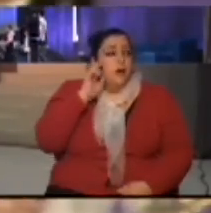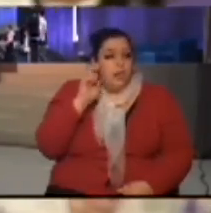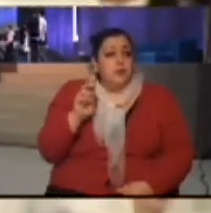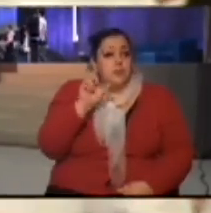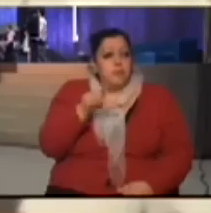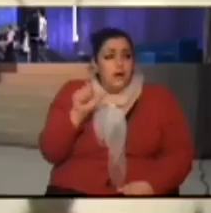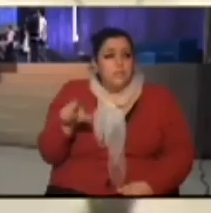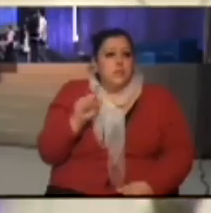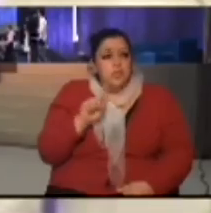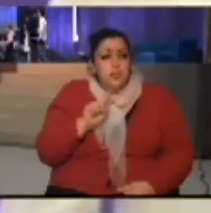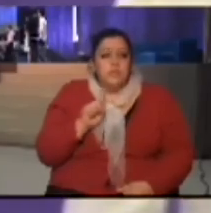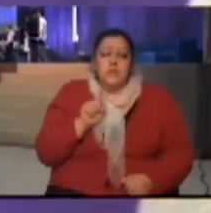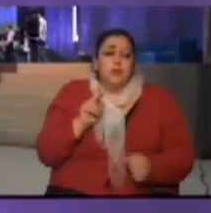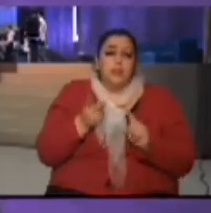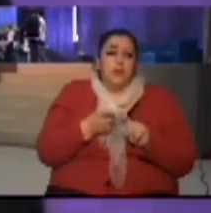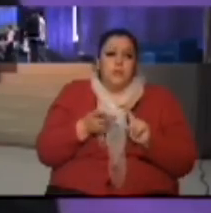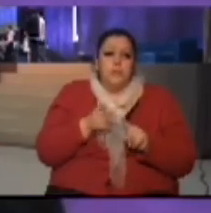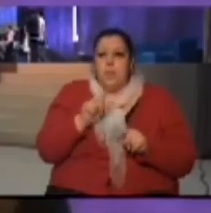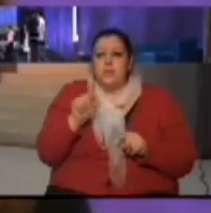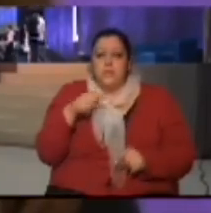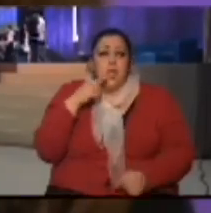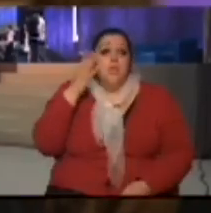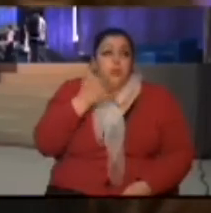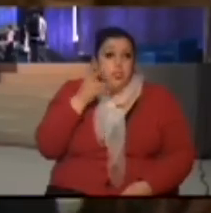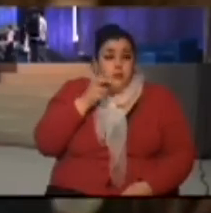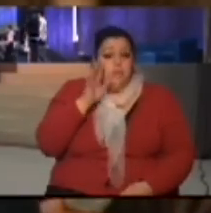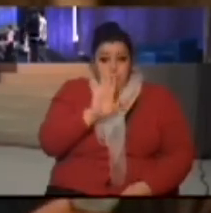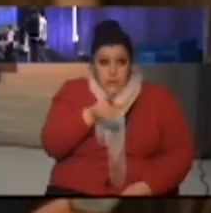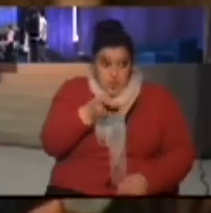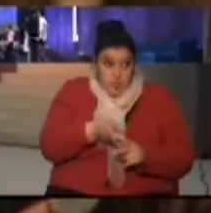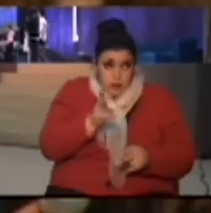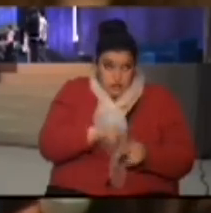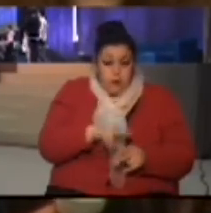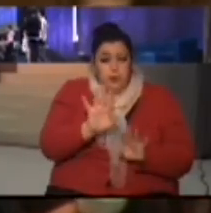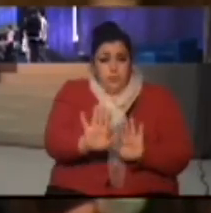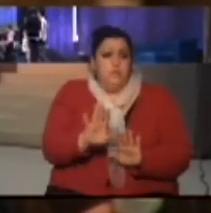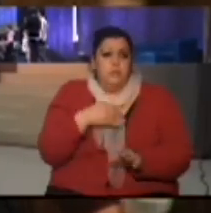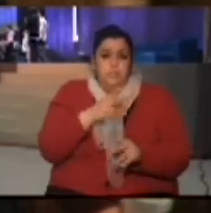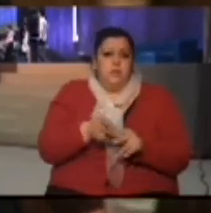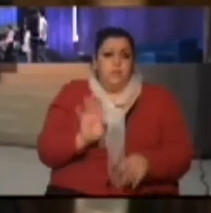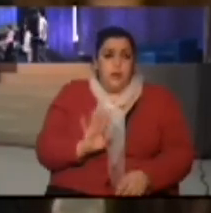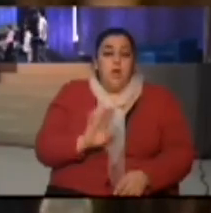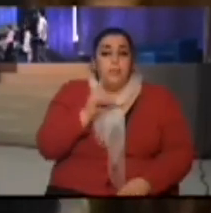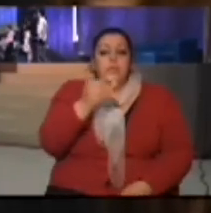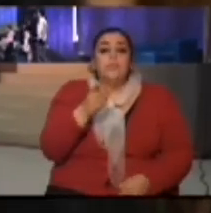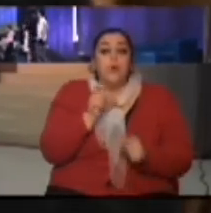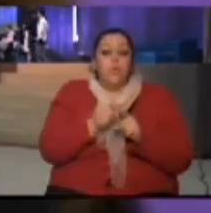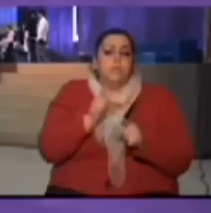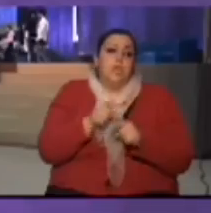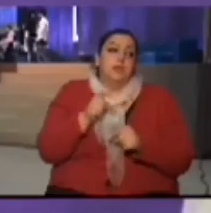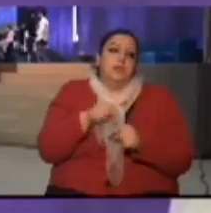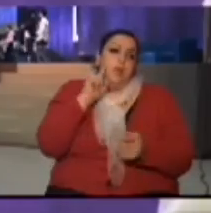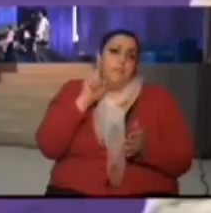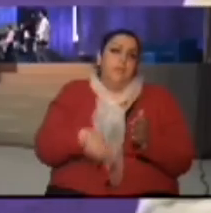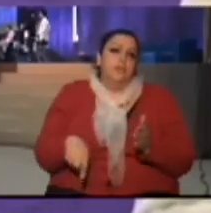կմտածեն, դա երկրորդին է, առաջինը, եթե դու զգում ես, դա է, արա, բայց հավատա քո ասած խոսքերին, հավատա